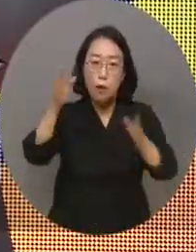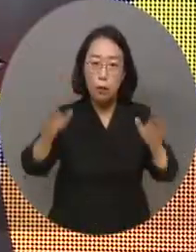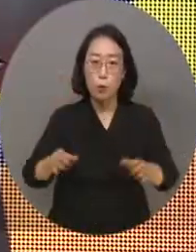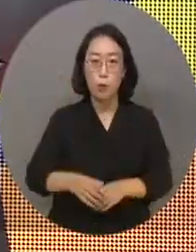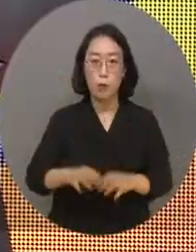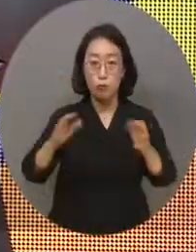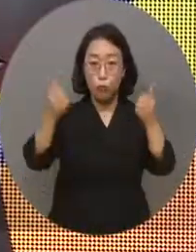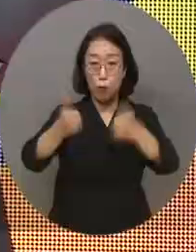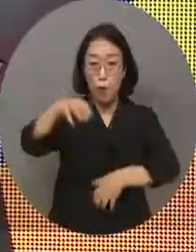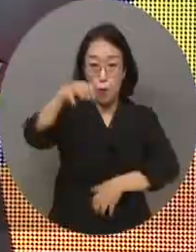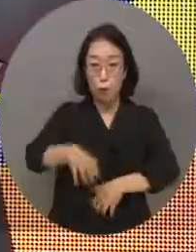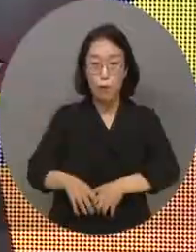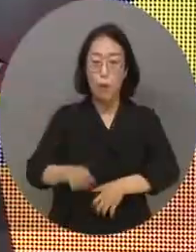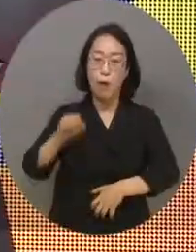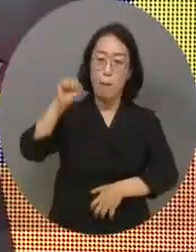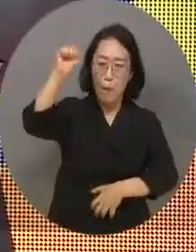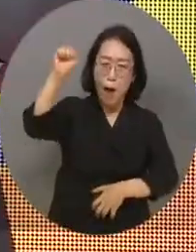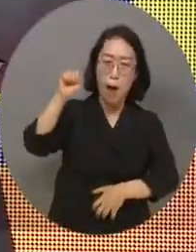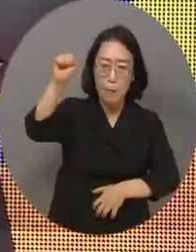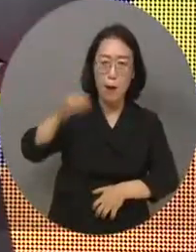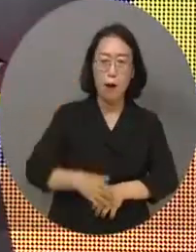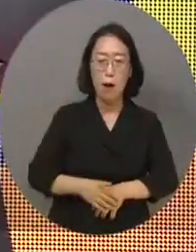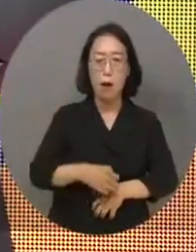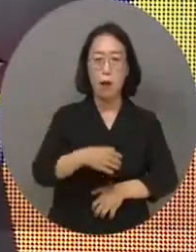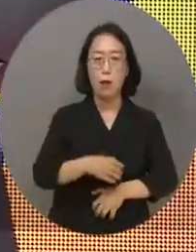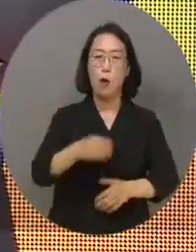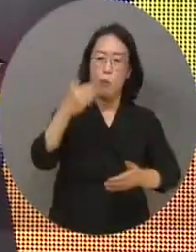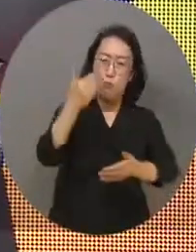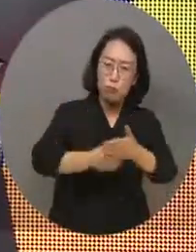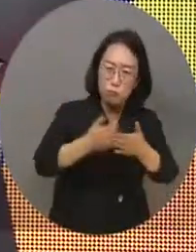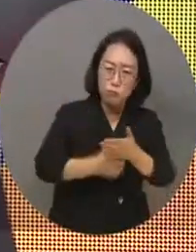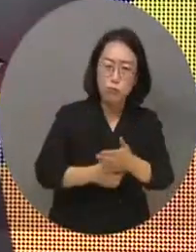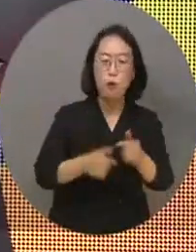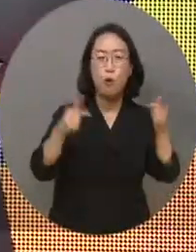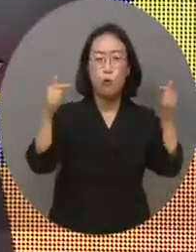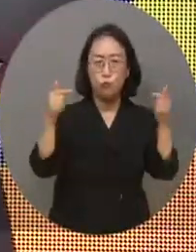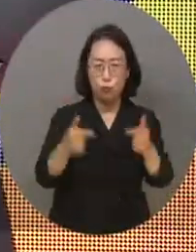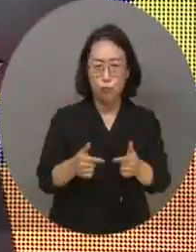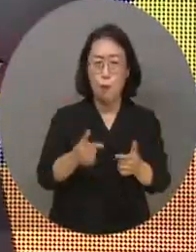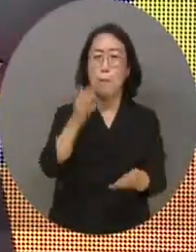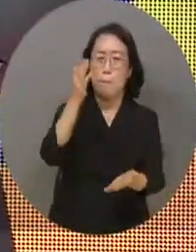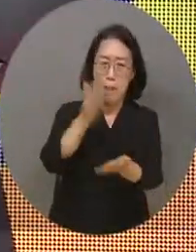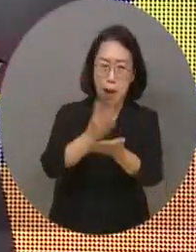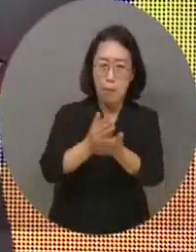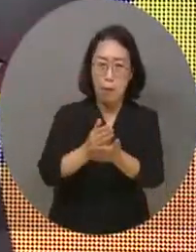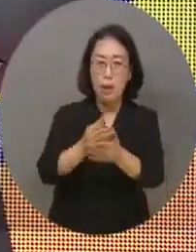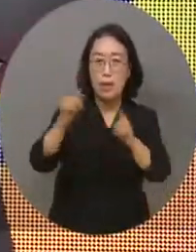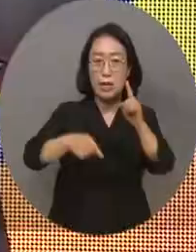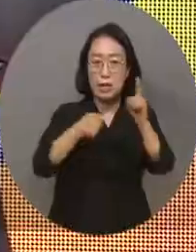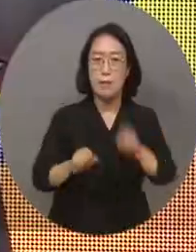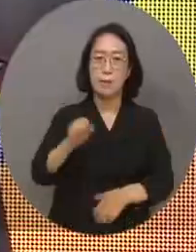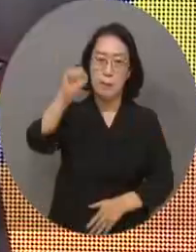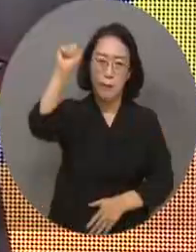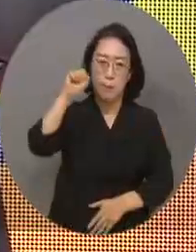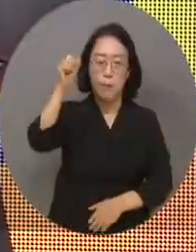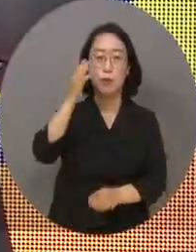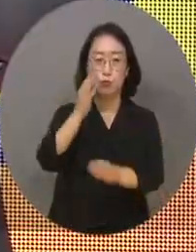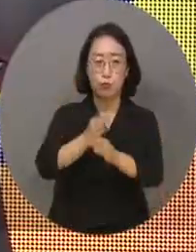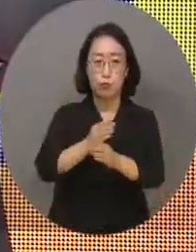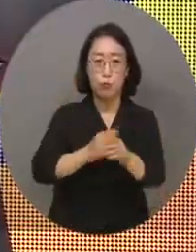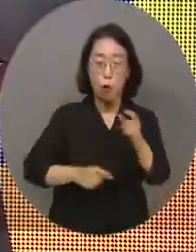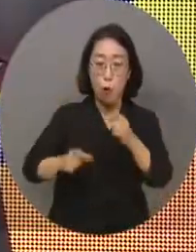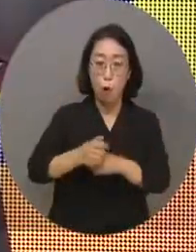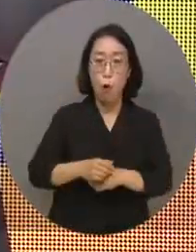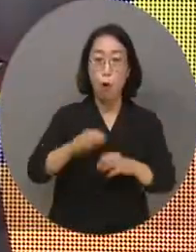앞에서 근로장애인 기초수급비 삭감을 중단하라며 1인 시위를 진행해왔으며 그리고